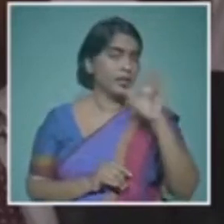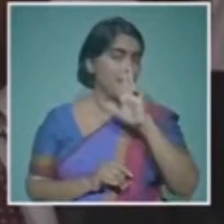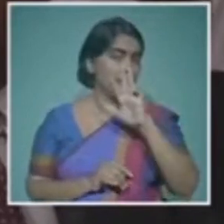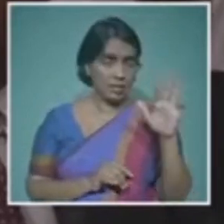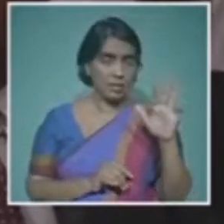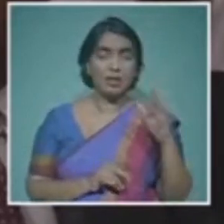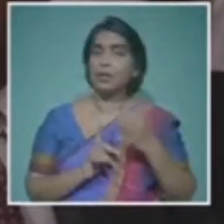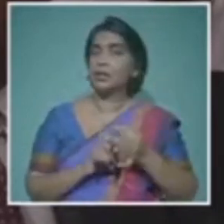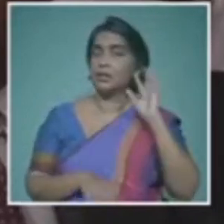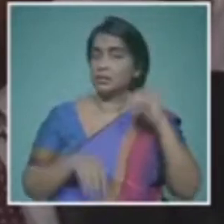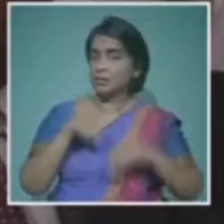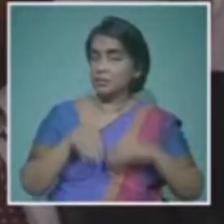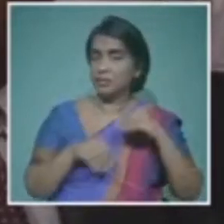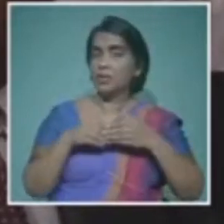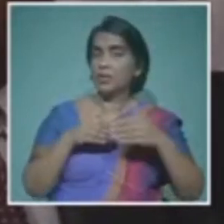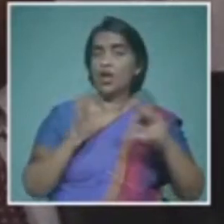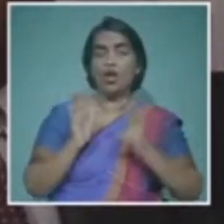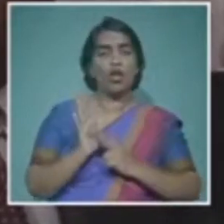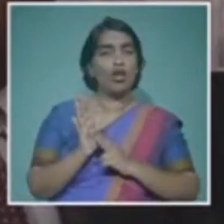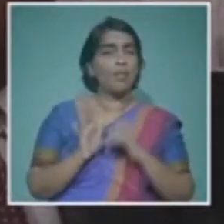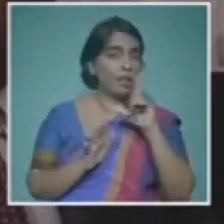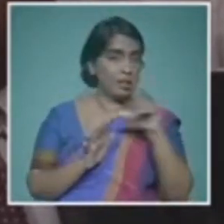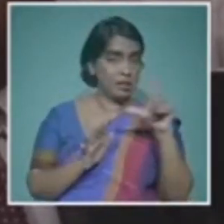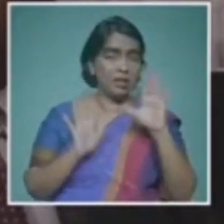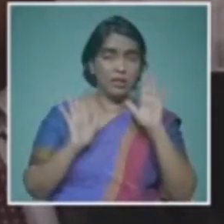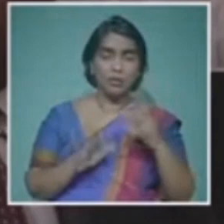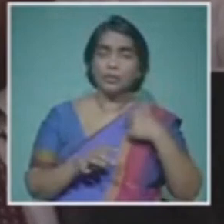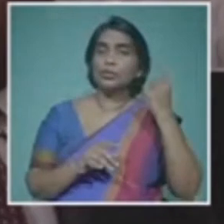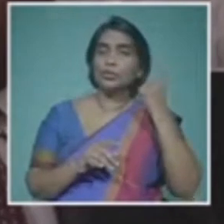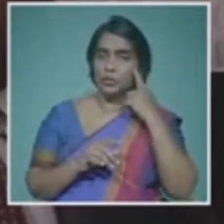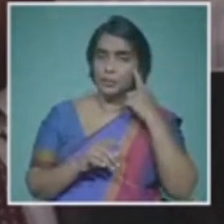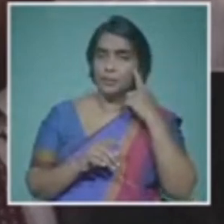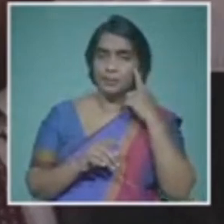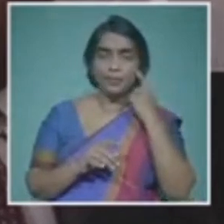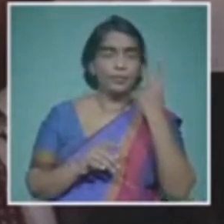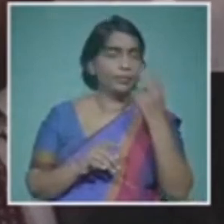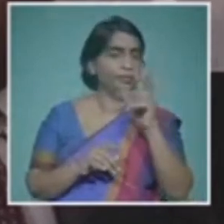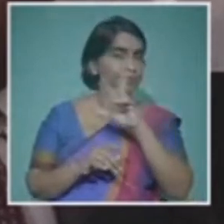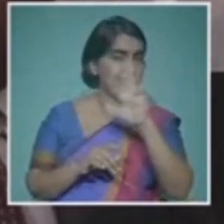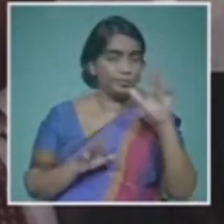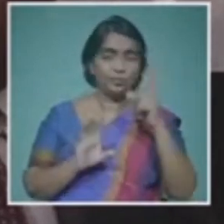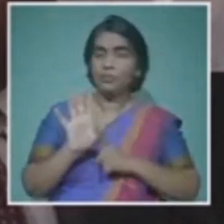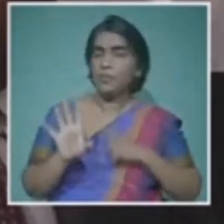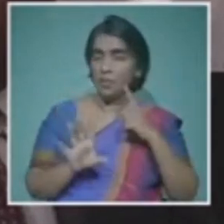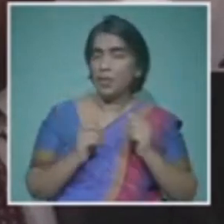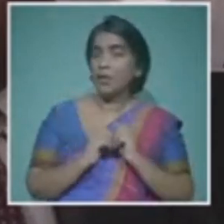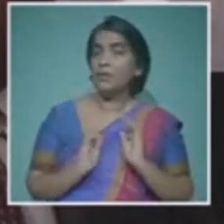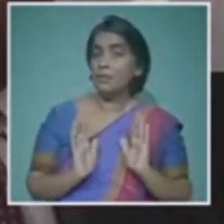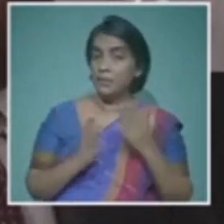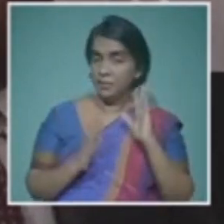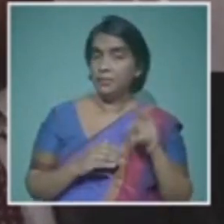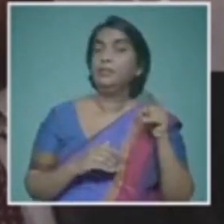2019 ජනාධිපතිවරණය පැවැත්වෙන්නේ නොවැම්බර් 17. නමුත් අපි දන්නවා 2019 අවුරුද්ද පටන්